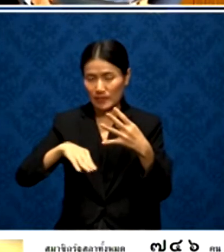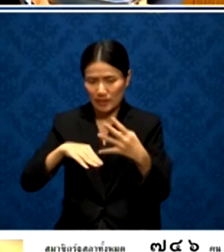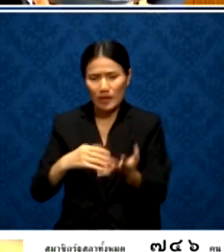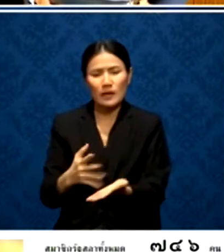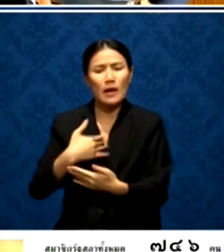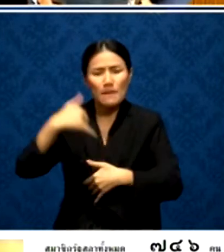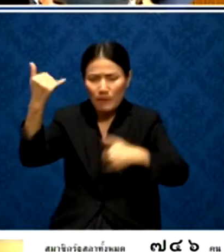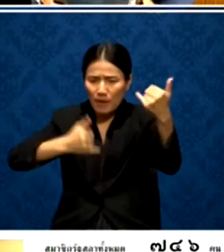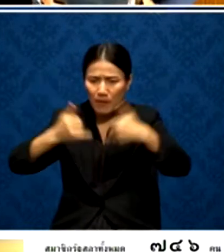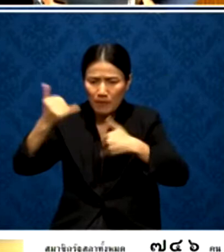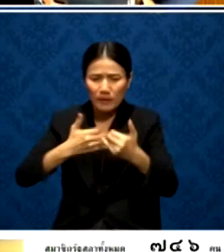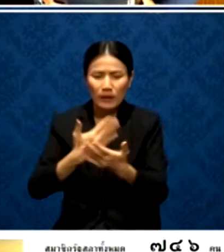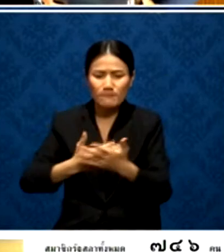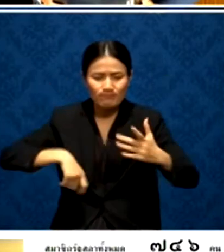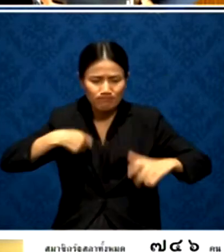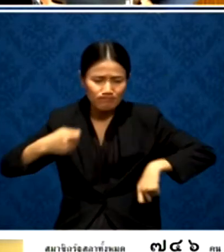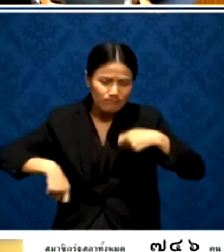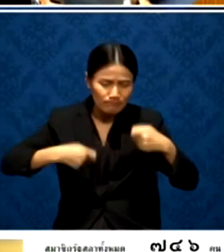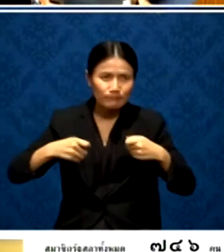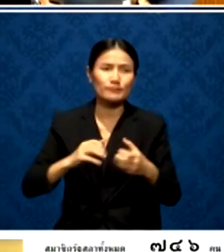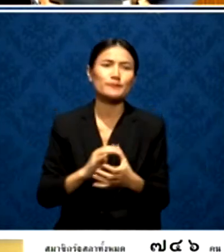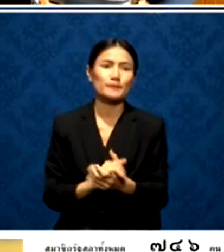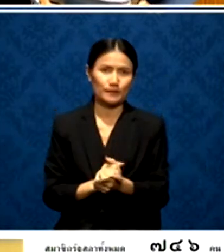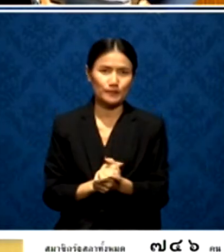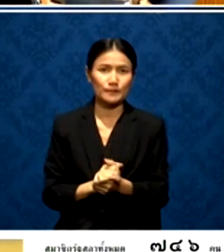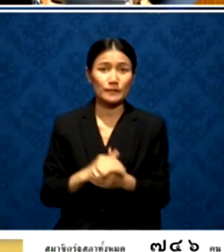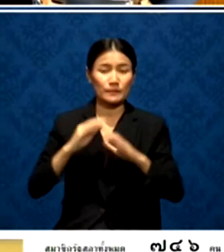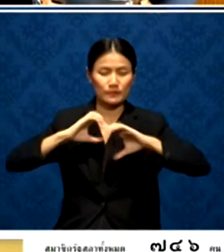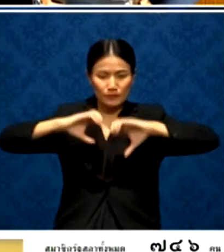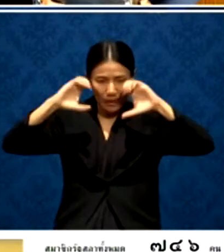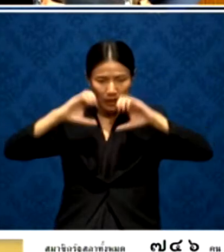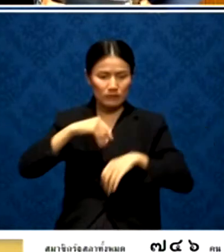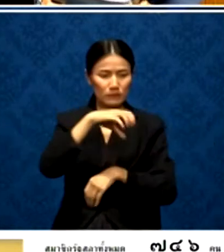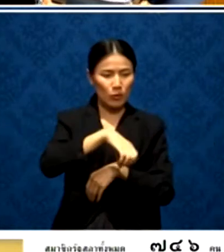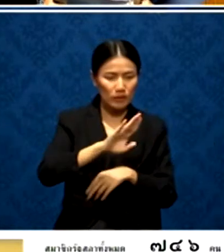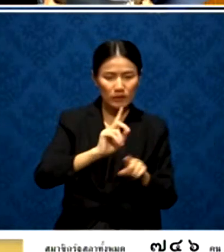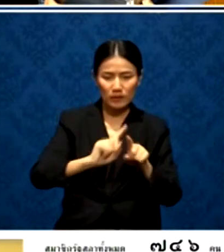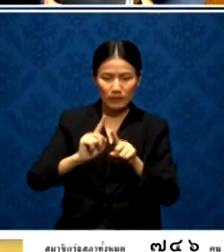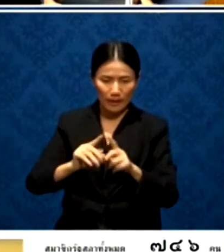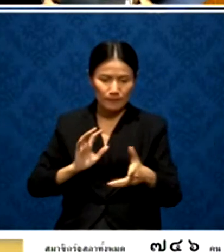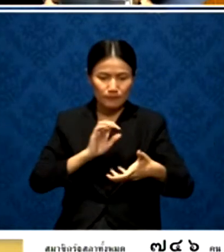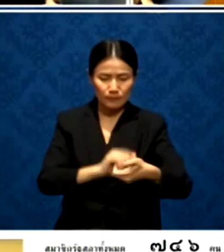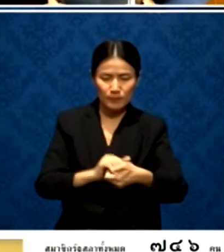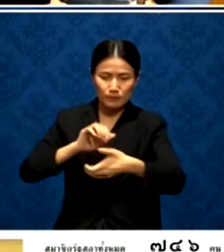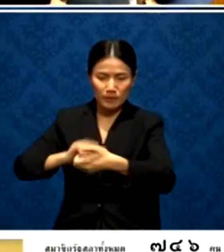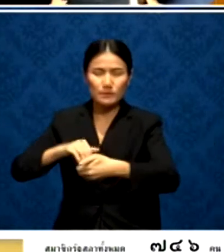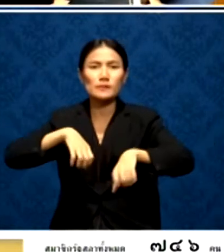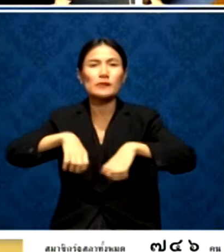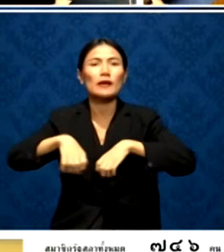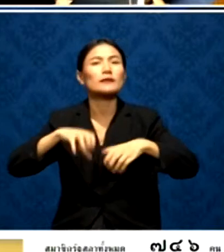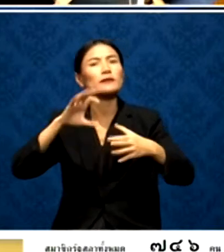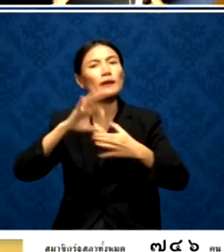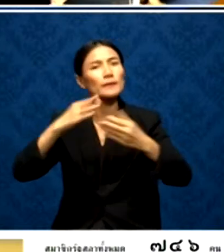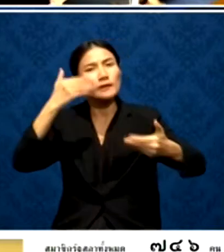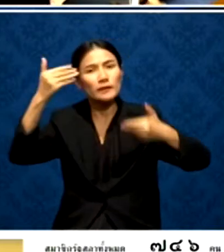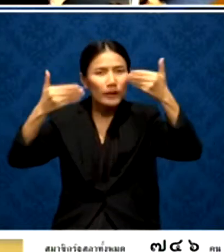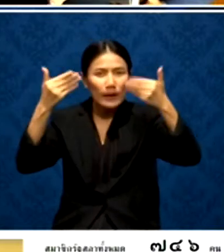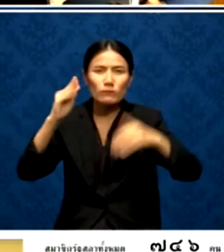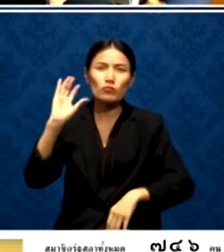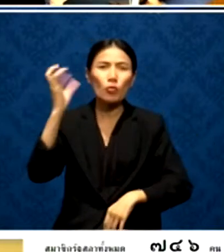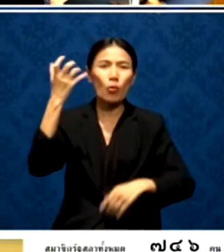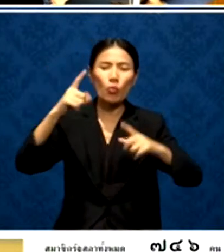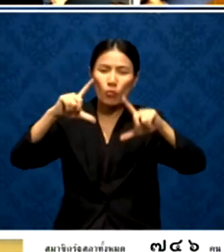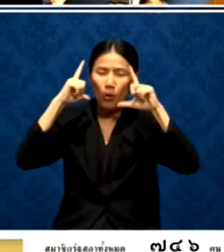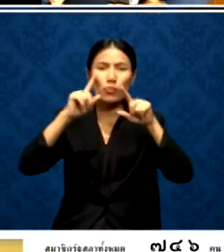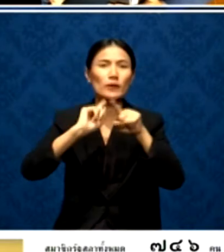รัฐบาลจะร่วมกับภาคธุรกิจในทุกภาคส่วนเป็นเจ้าภาพจัดงานแสดงสินค้างานเทศกาลระดับโลก